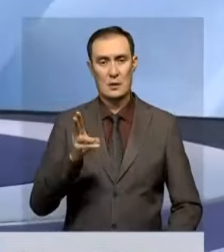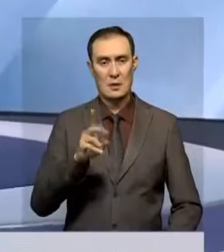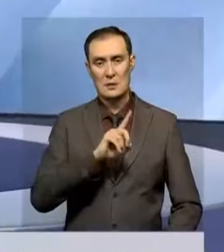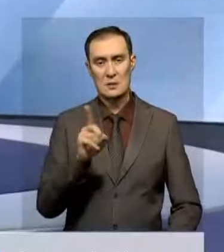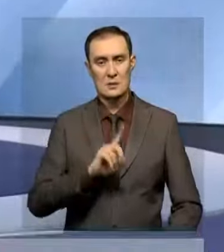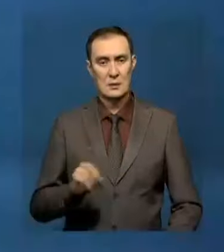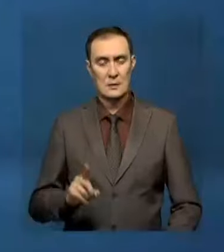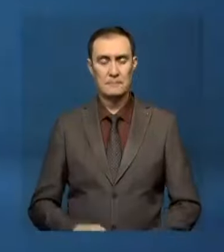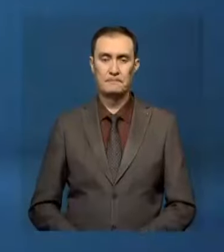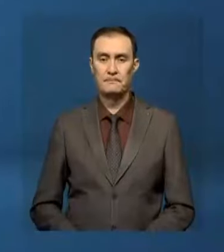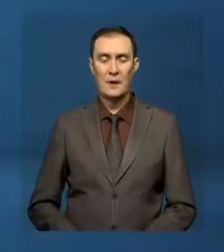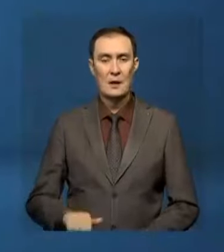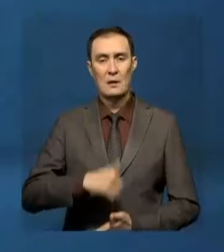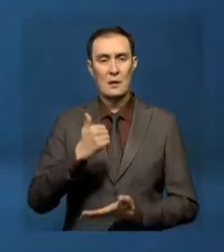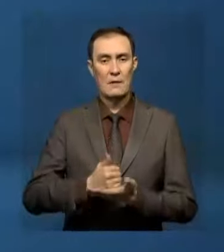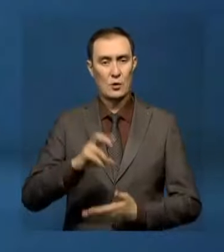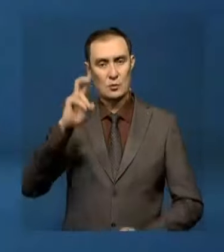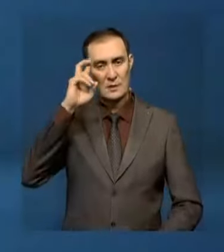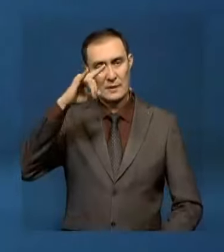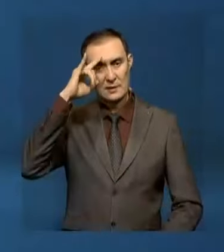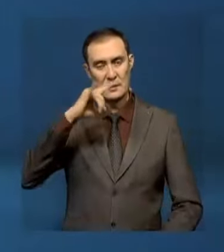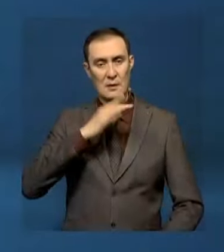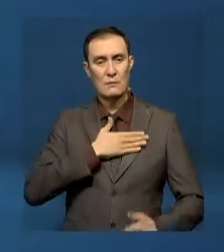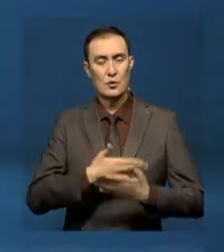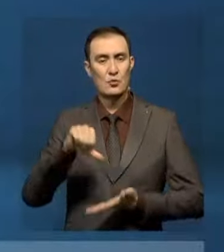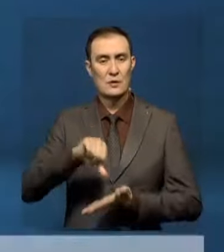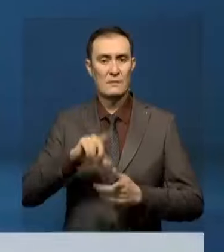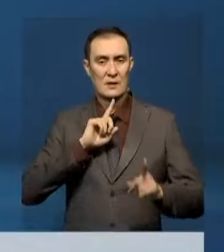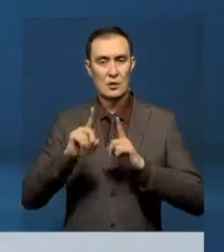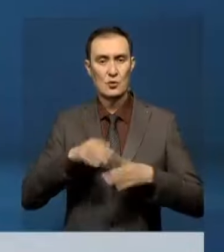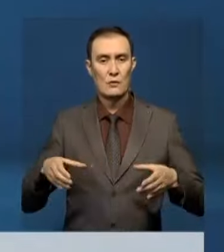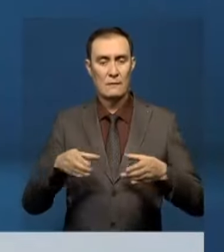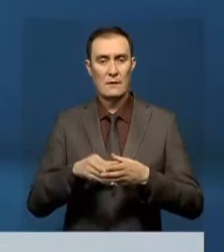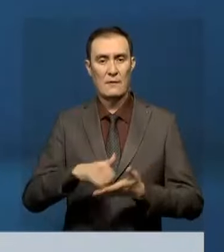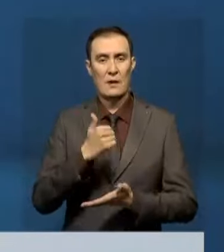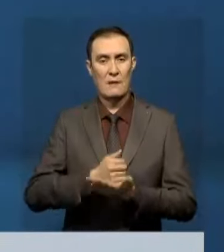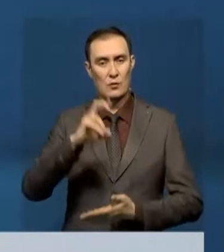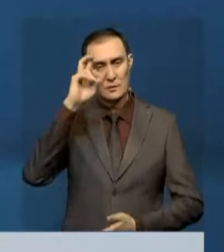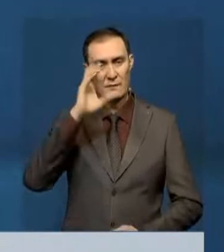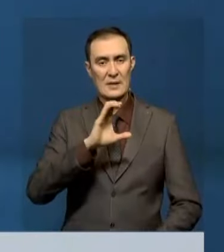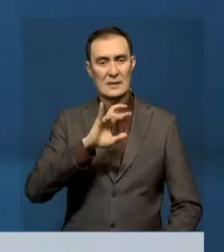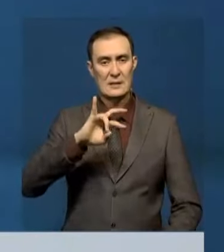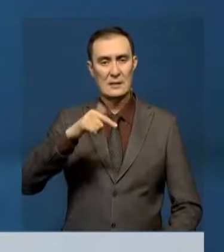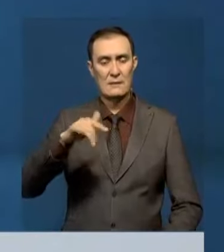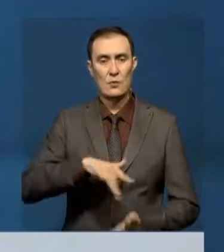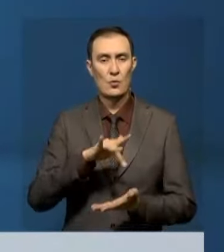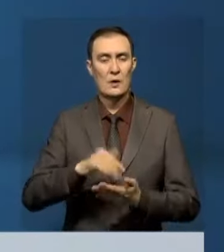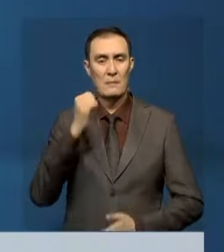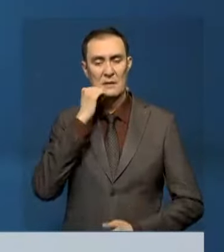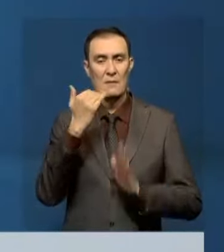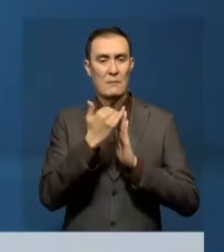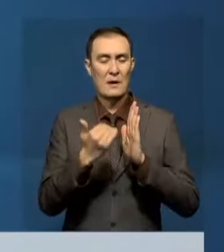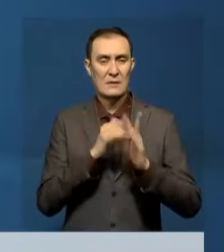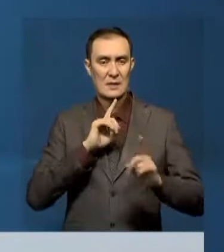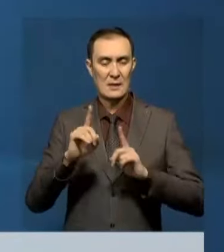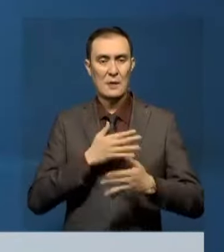Здравствуйте. Президент Казахстана принял участие в заседании Совета глав государств СНГ в Москве. Повестка саммита